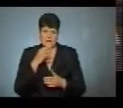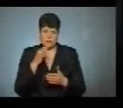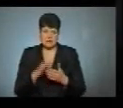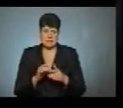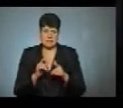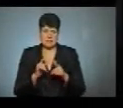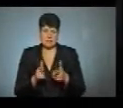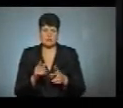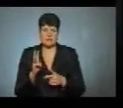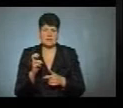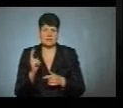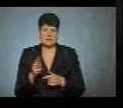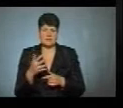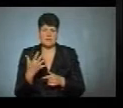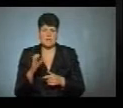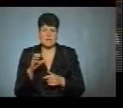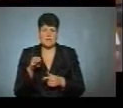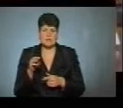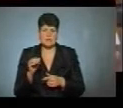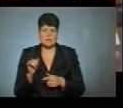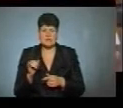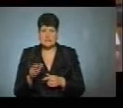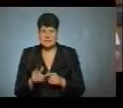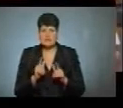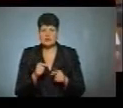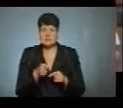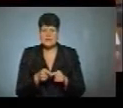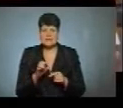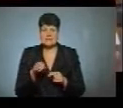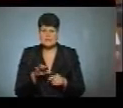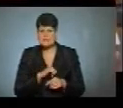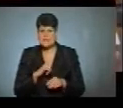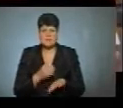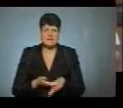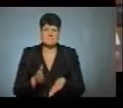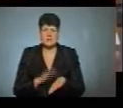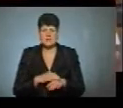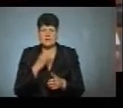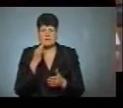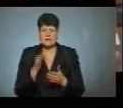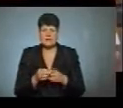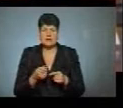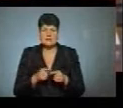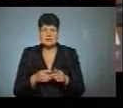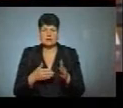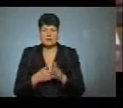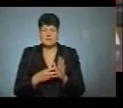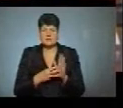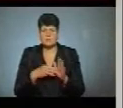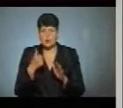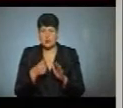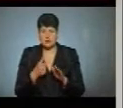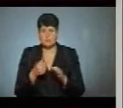статті 325 Кримінального кодексу України. Згідно цієї статті, найтяжча відповідальність – це до 8 років позбавлення